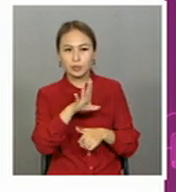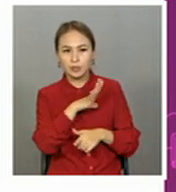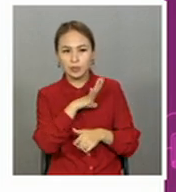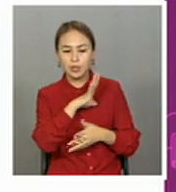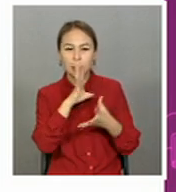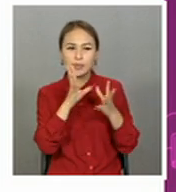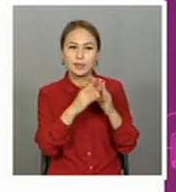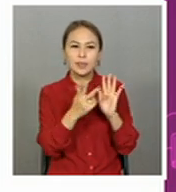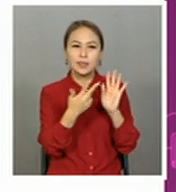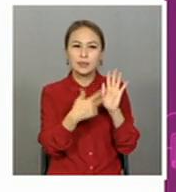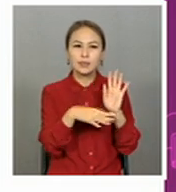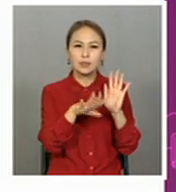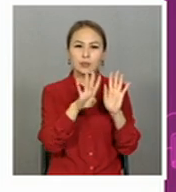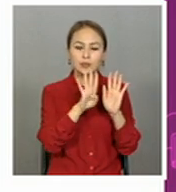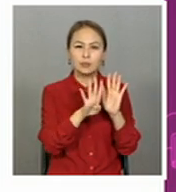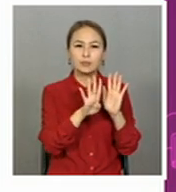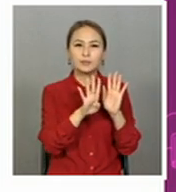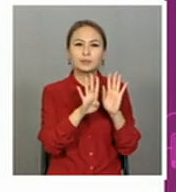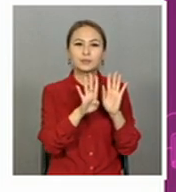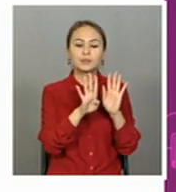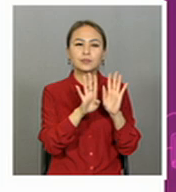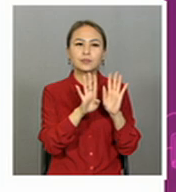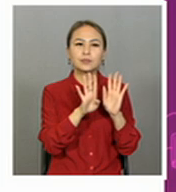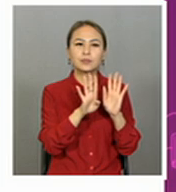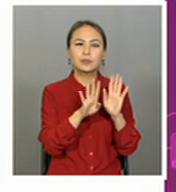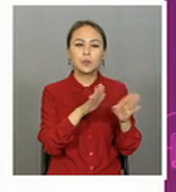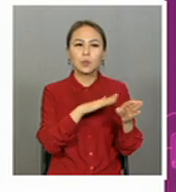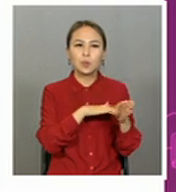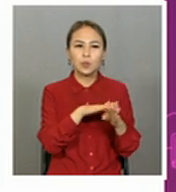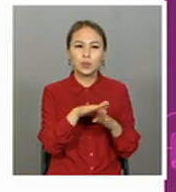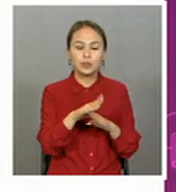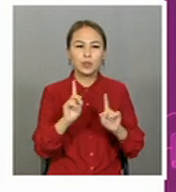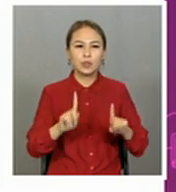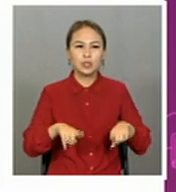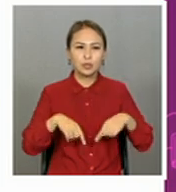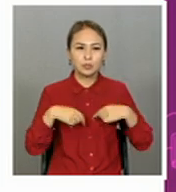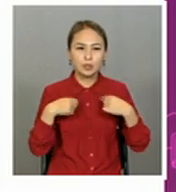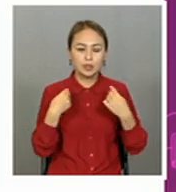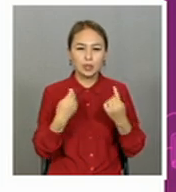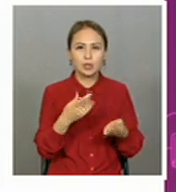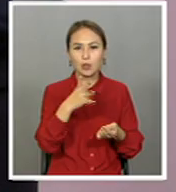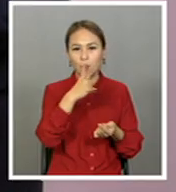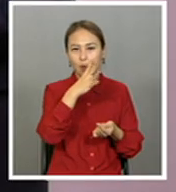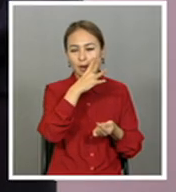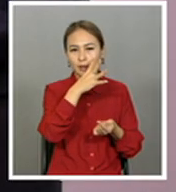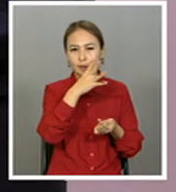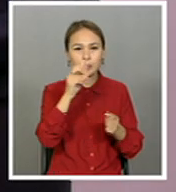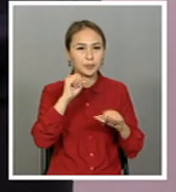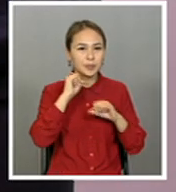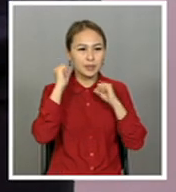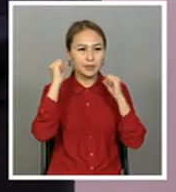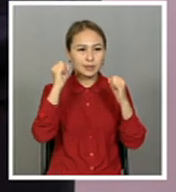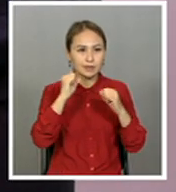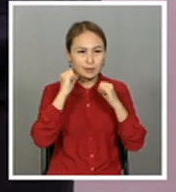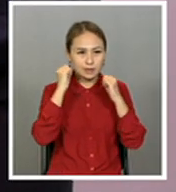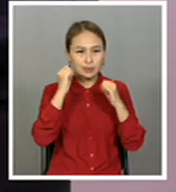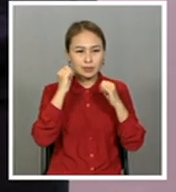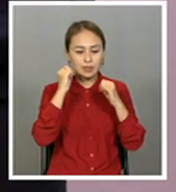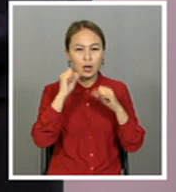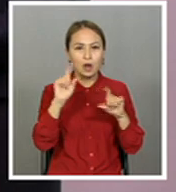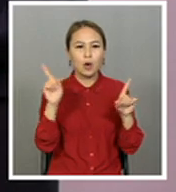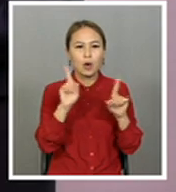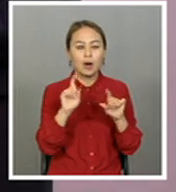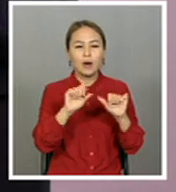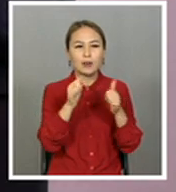осы 84 бөлшекті орындауға жіберген уақыты белгісіз. Уақытты анықтау